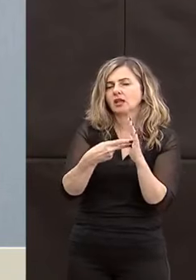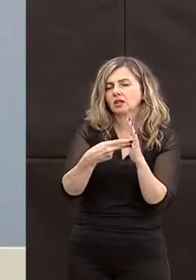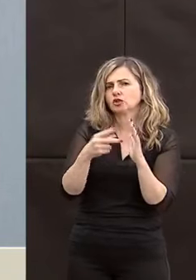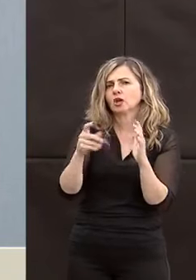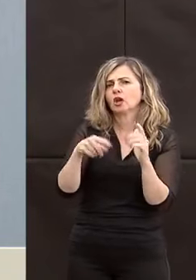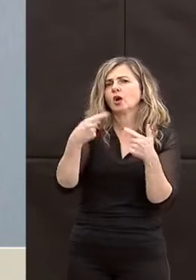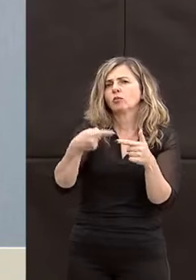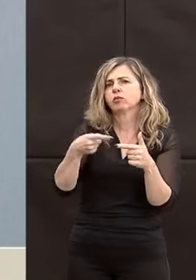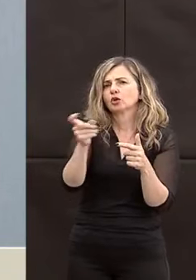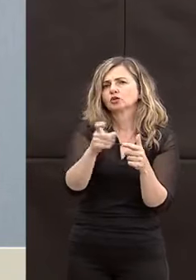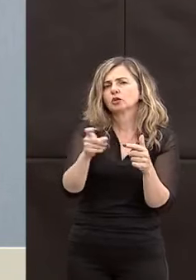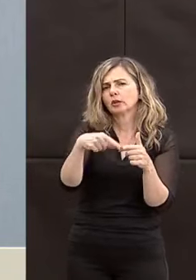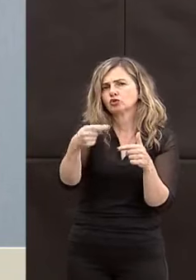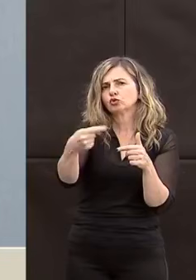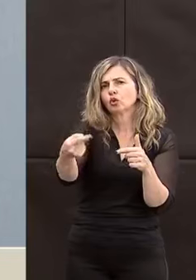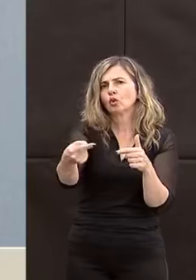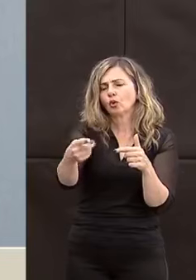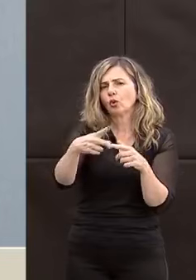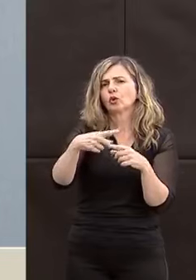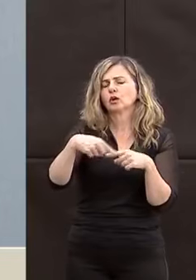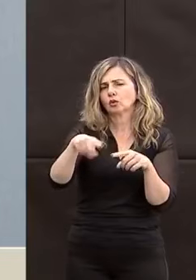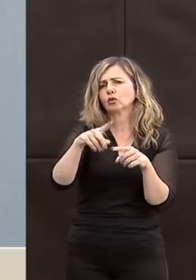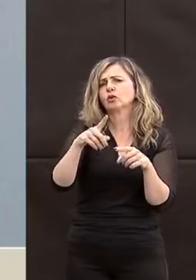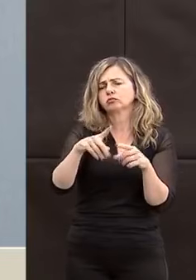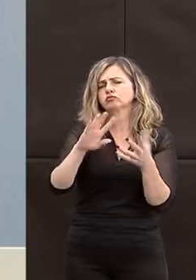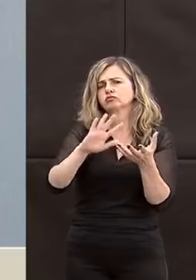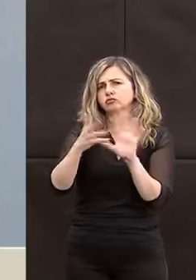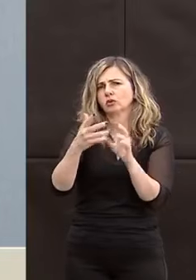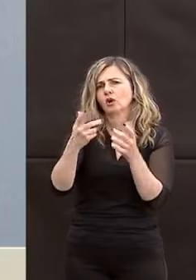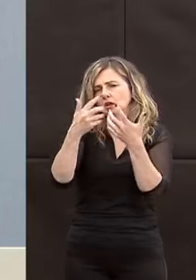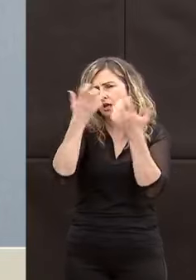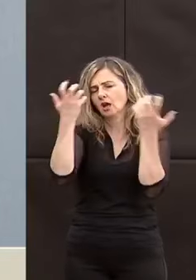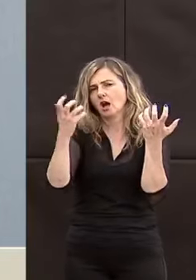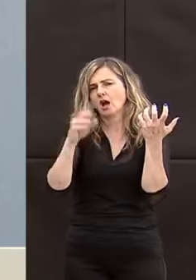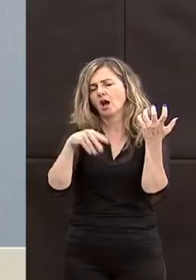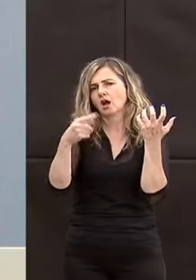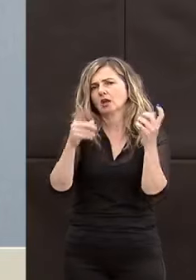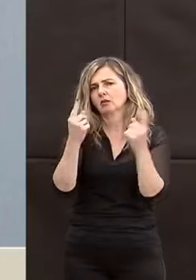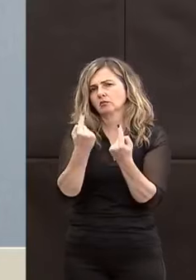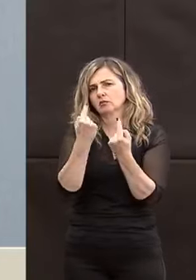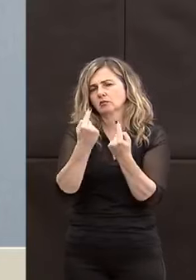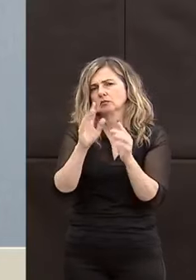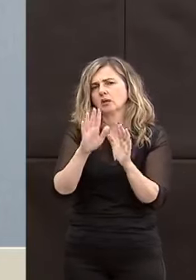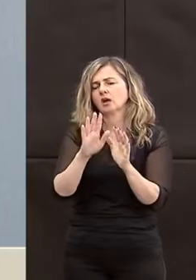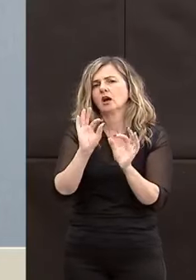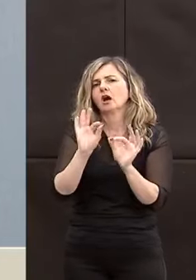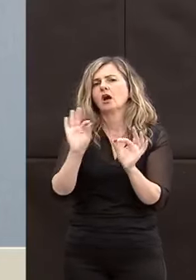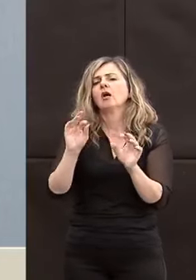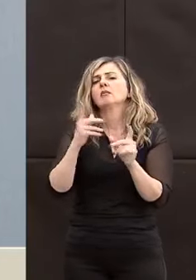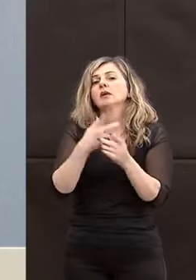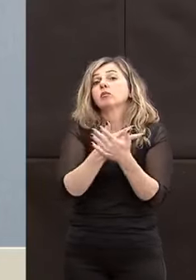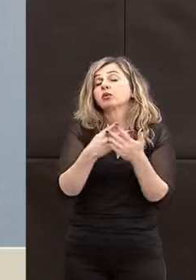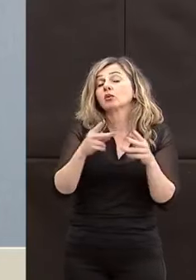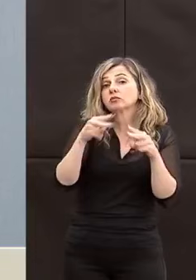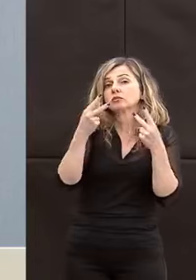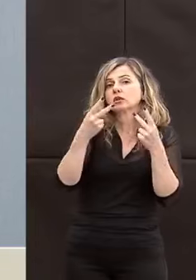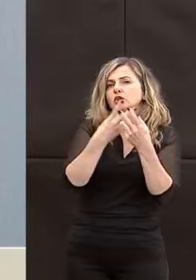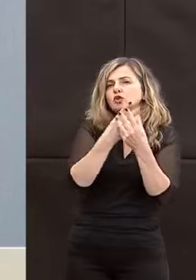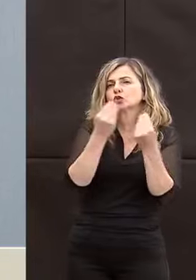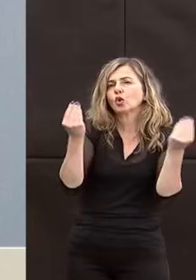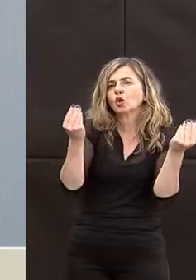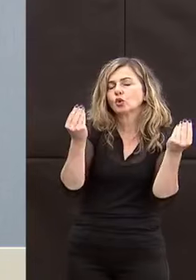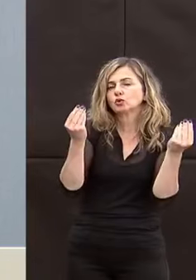prossimi giorni saremo anche un pochino più chiari abbiamo cercato di trovare delle soluzioni importanti